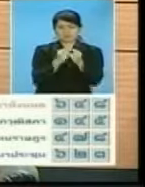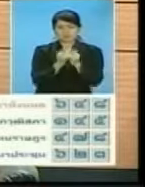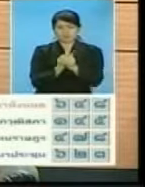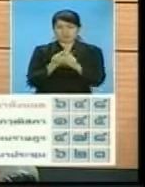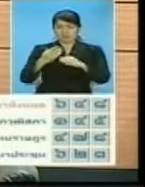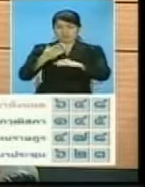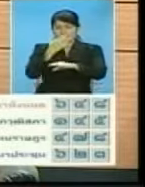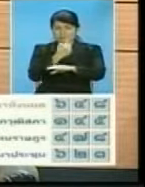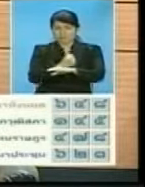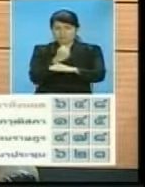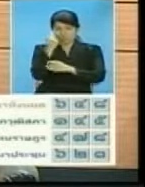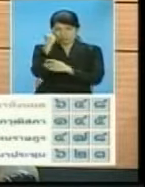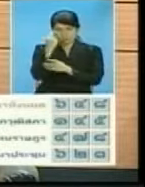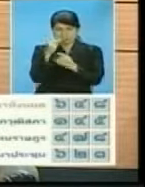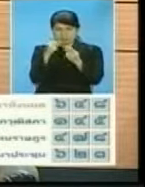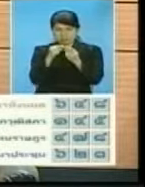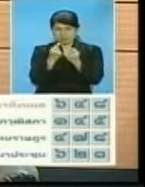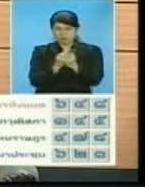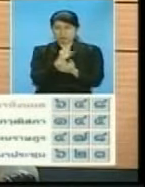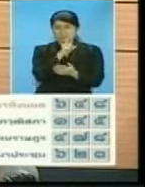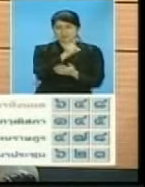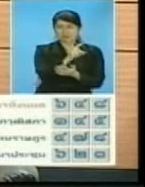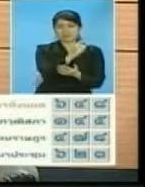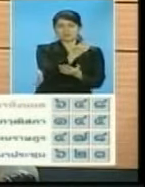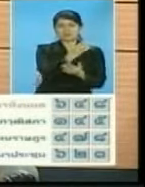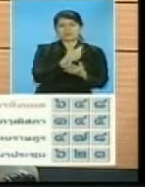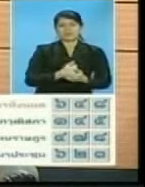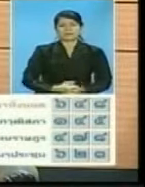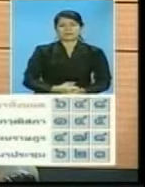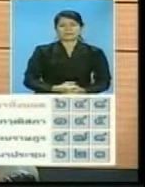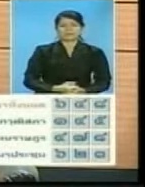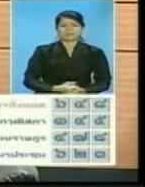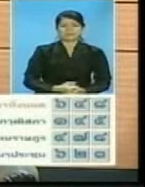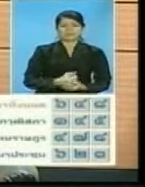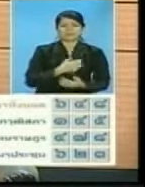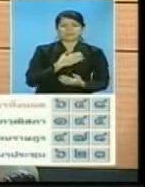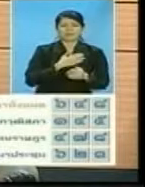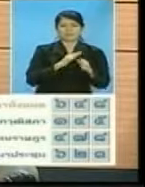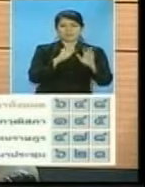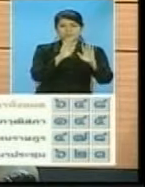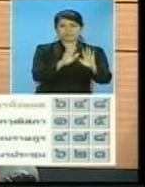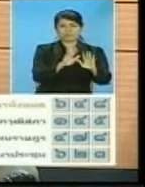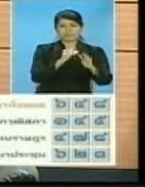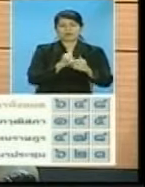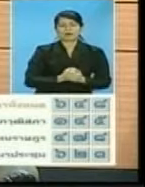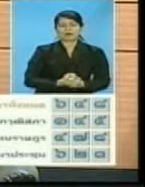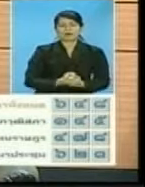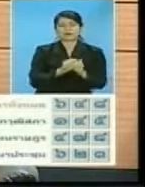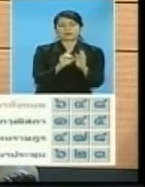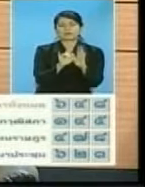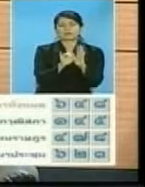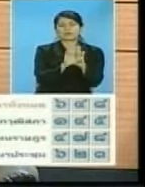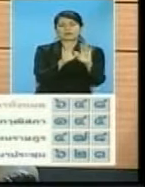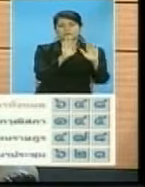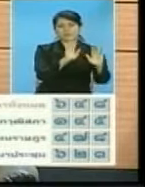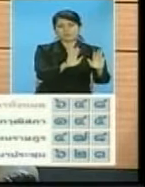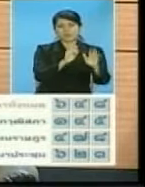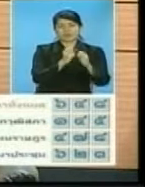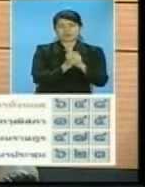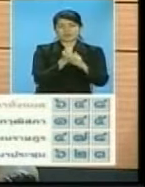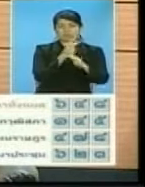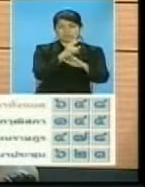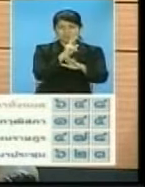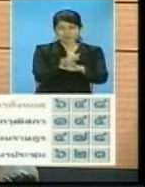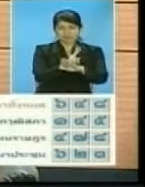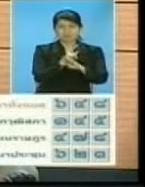ำปราศจากการเมืองเข้ามามีส่วนนะครับเพราะฉะนั้นขอฝากเป็นครั้งสุดท้ายอีกครั้งหนึ่งว่าฝากท่าน